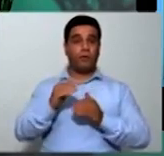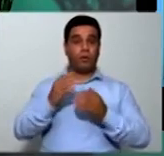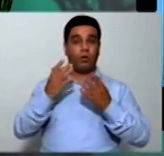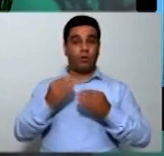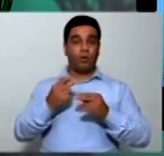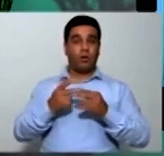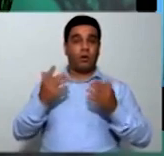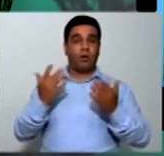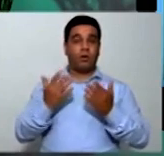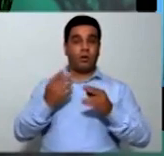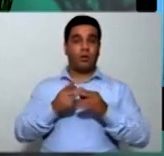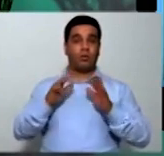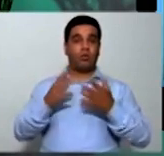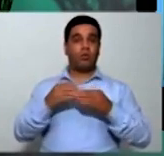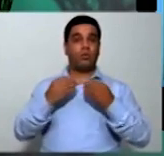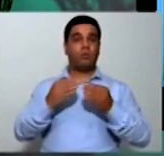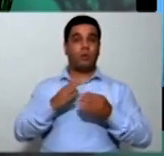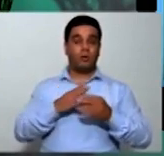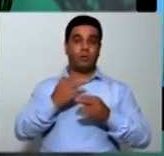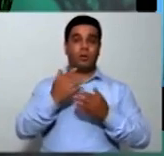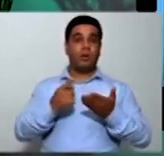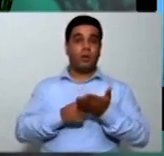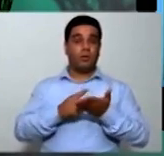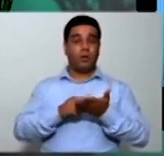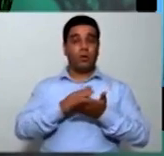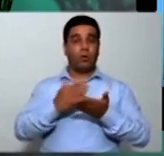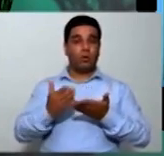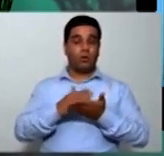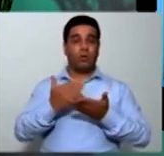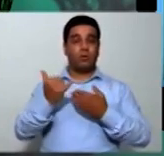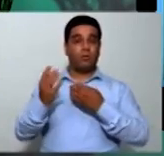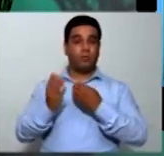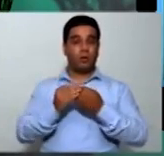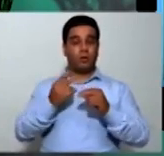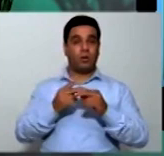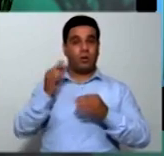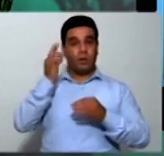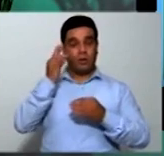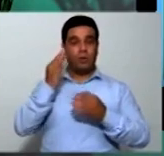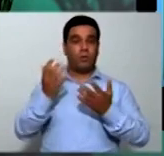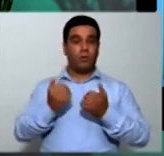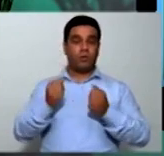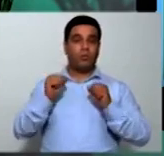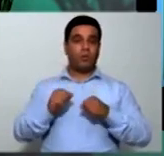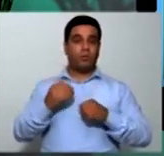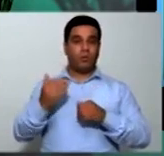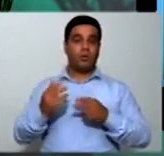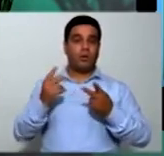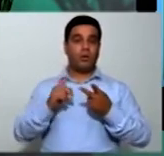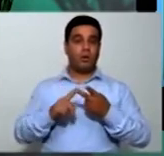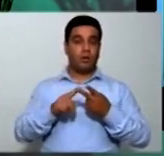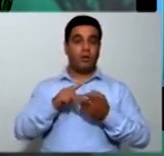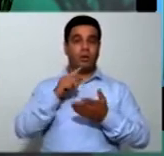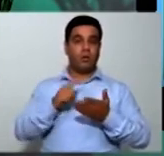17-fevralda qanday voqea yuz berdi? Daftaringizni ochib, biz bilan birgalikda eslab olishingiz mumkin. İkinci